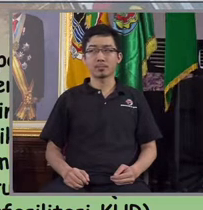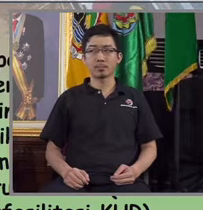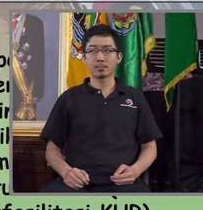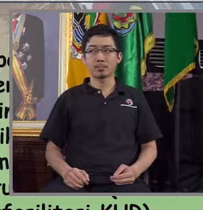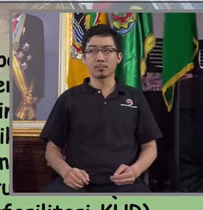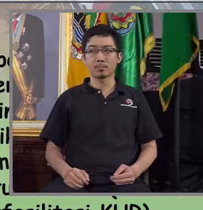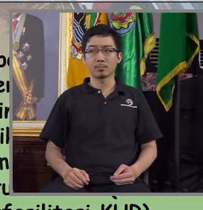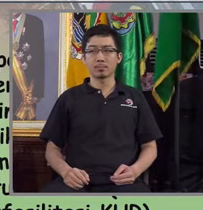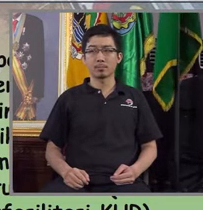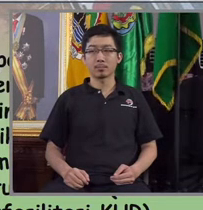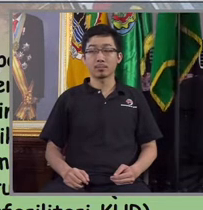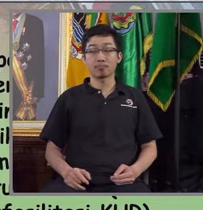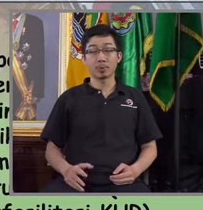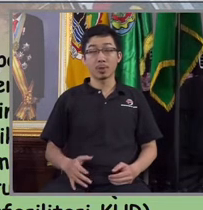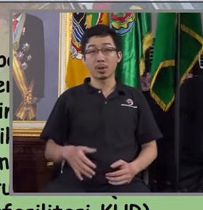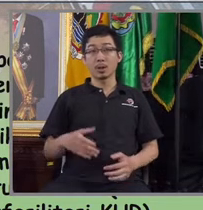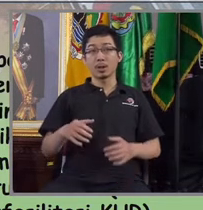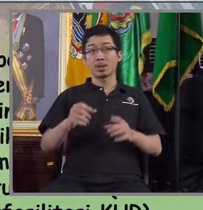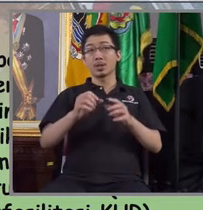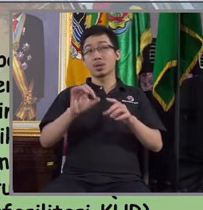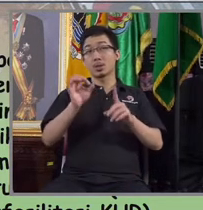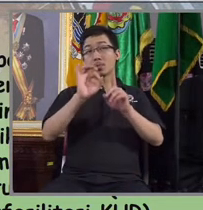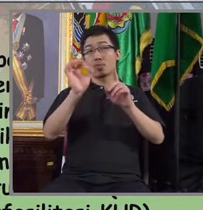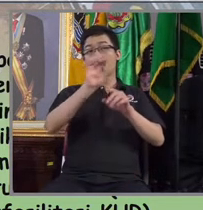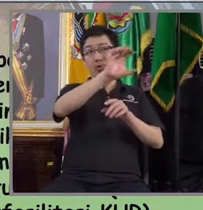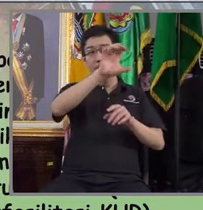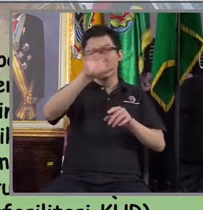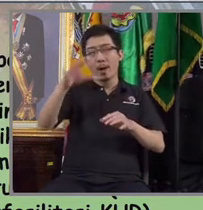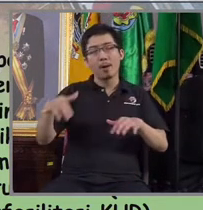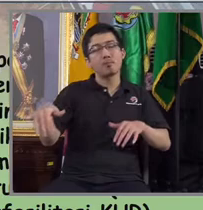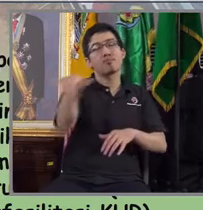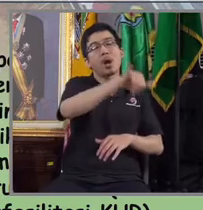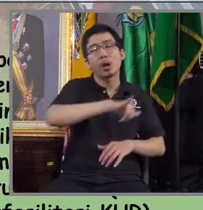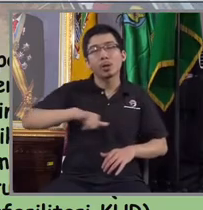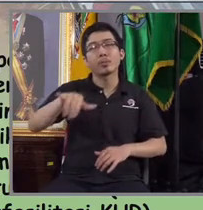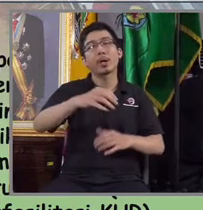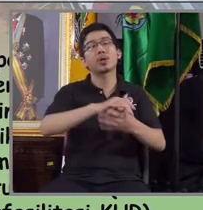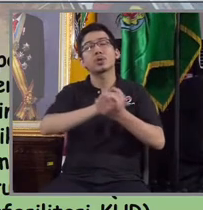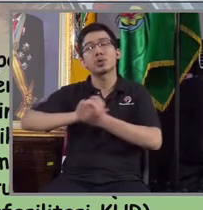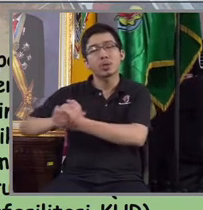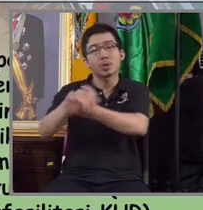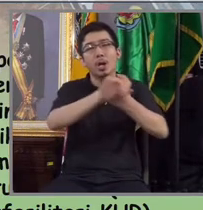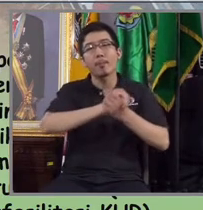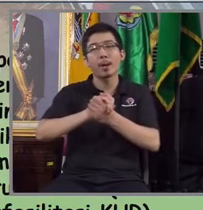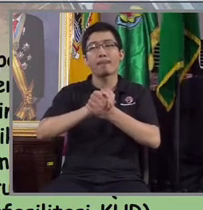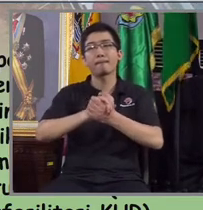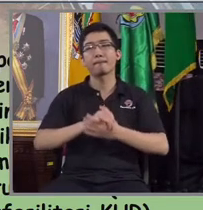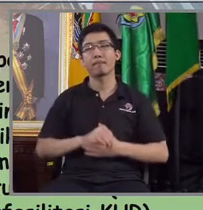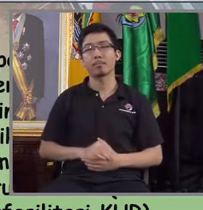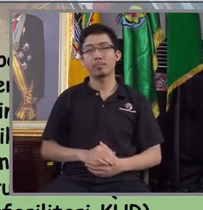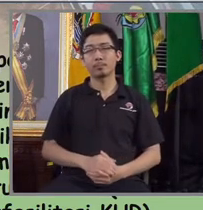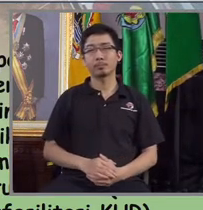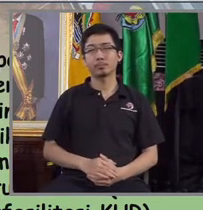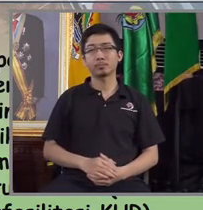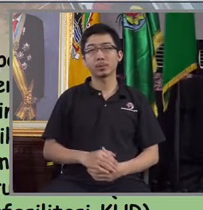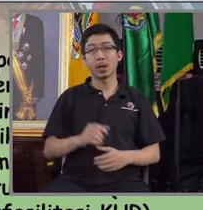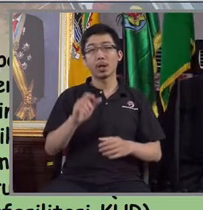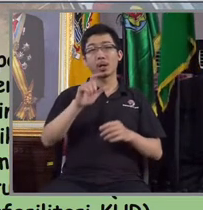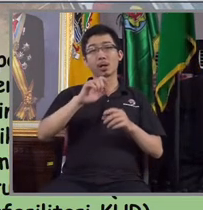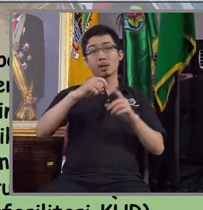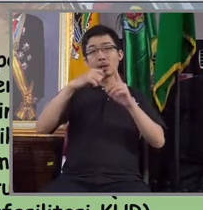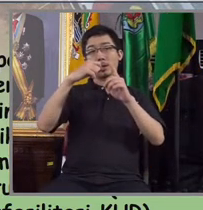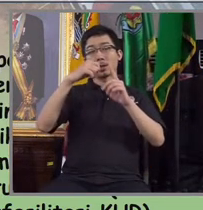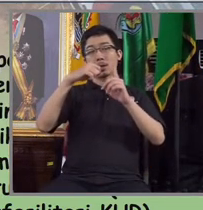opd bareng-bareng bareng-bareng mengeroyok dimana Kelurahan yang